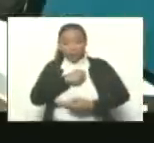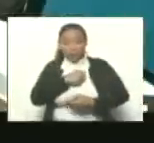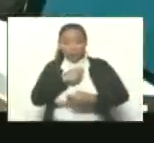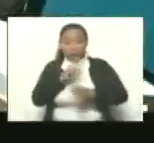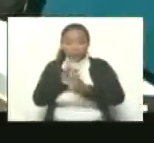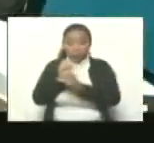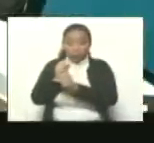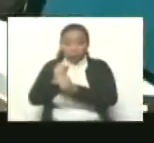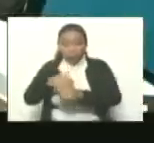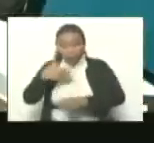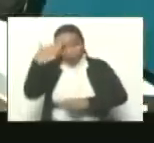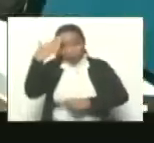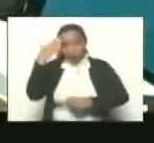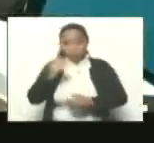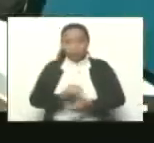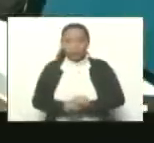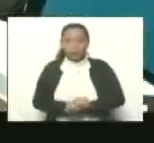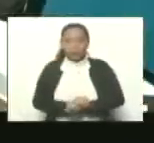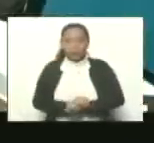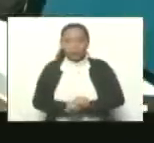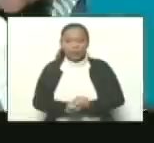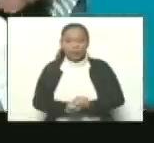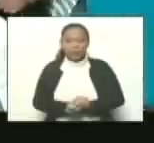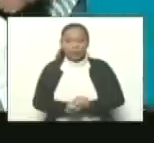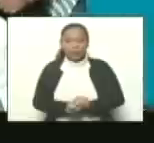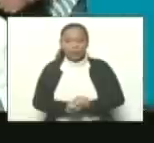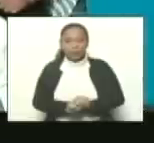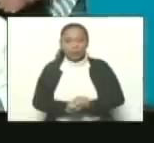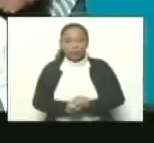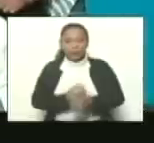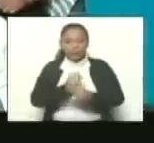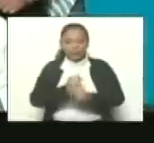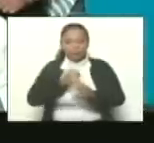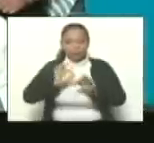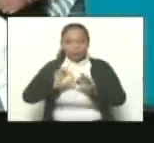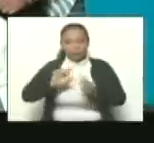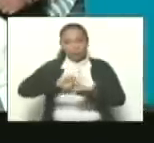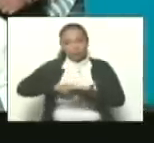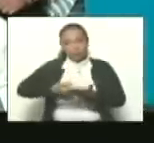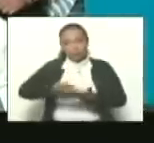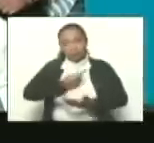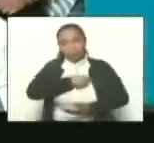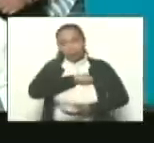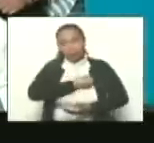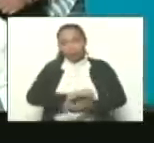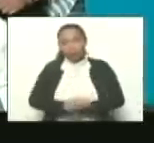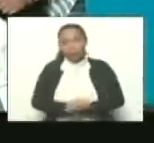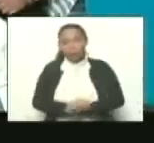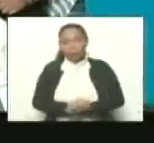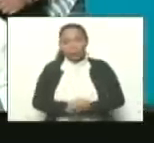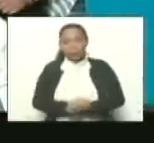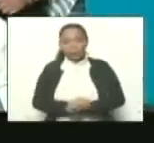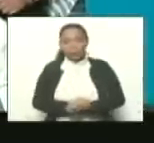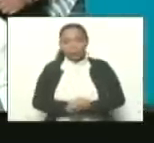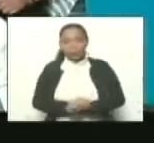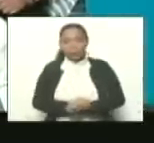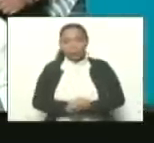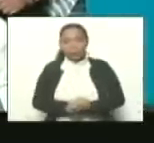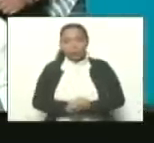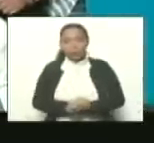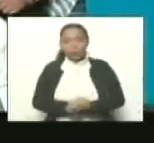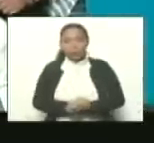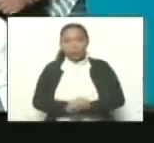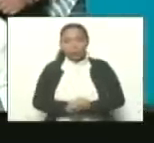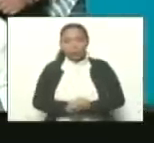de árabes. نحن نقدم هذا البرنامج حتى يكتشف العالم العربي والإسلامي كيف يفكر